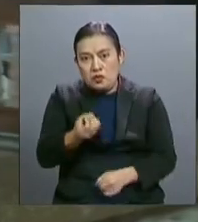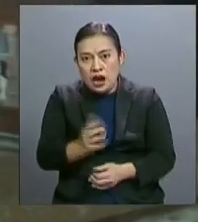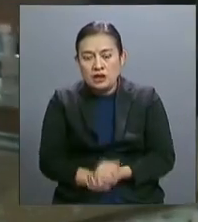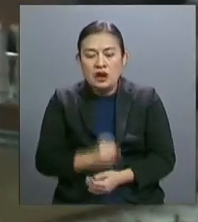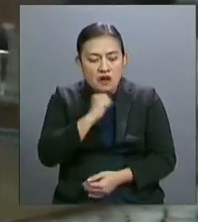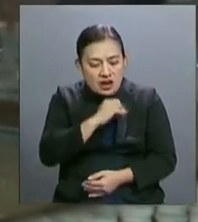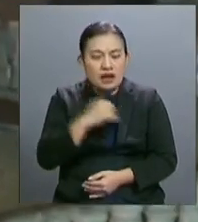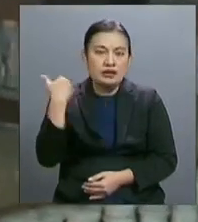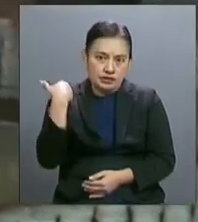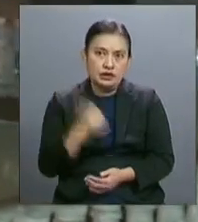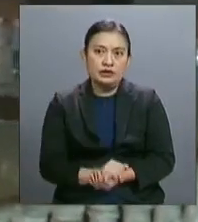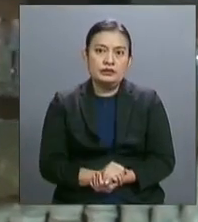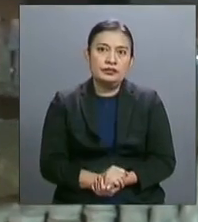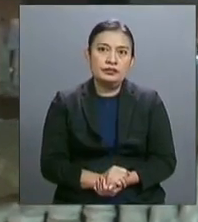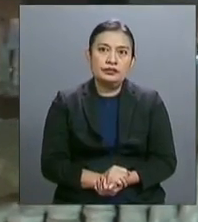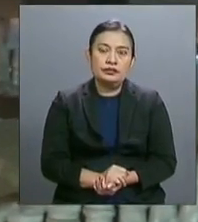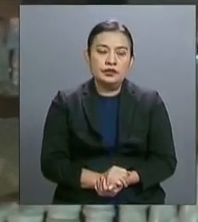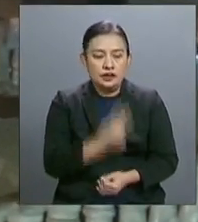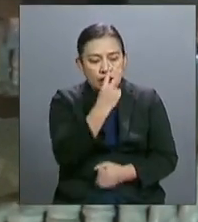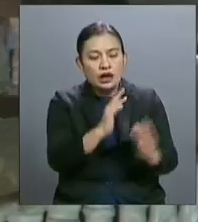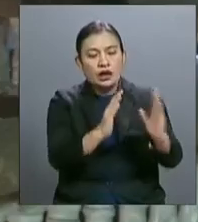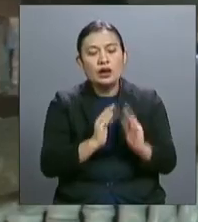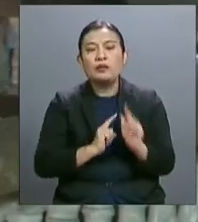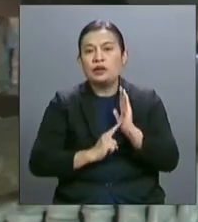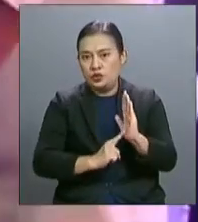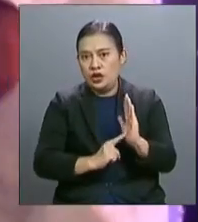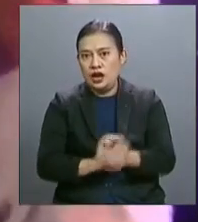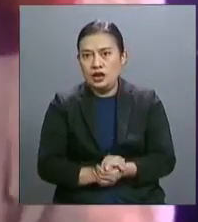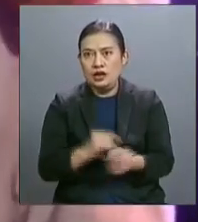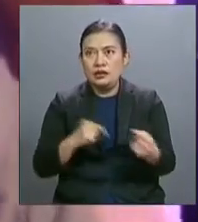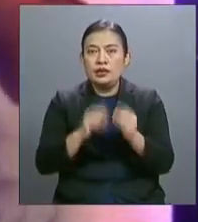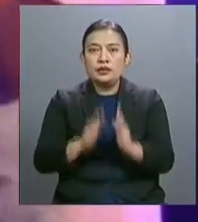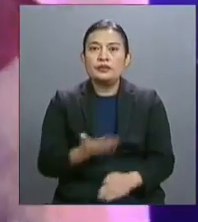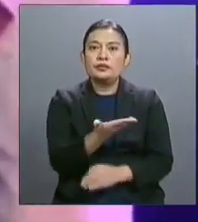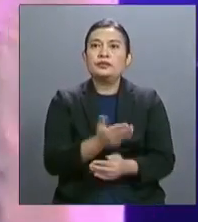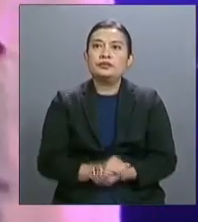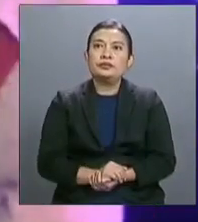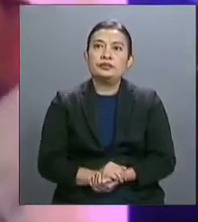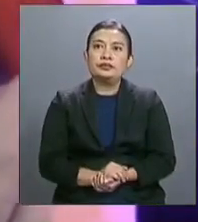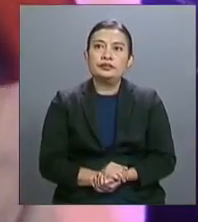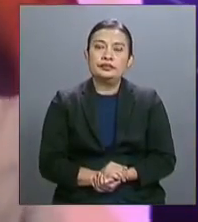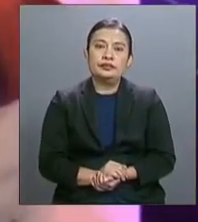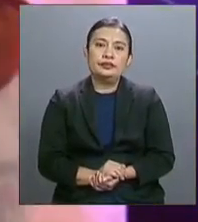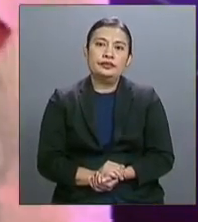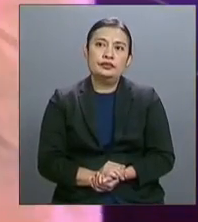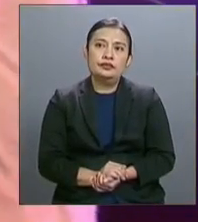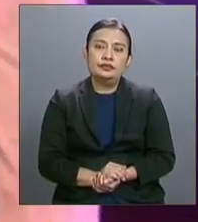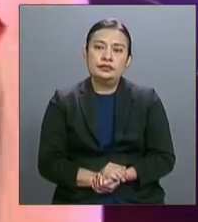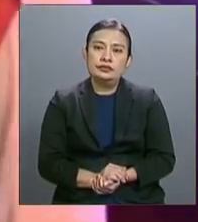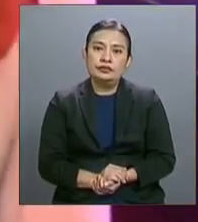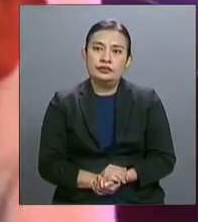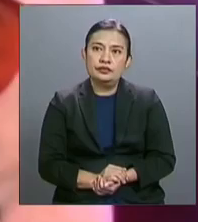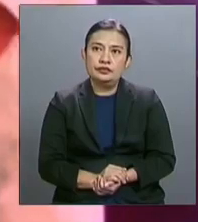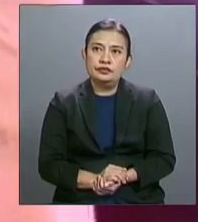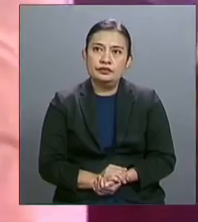ที่น่าเอาเป็นเยี่ยงอย่างสำหรับนักดนตรีที่ดีคนหนึ่ง เห็นแล้วเขาก็ใหม่ใหญ่ดี